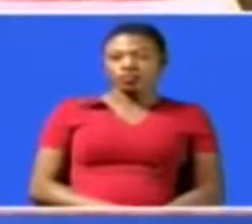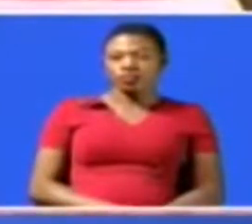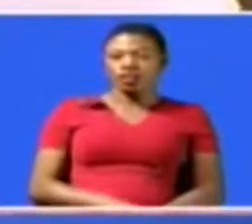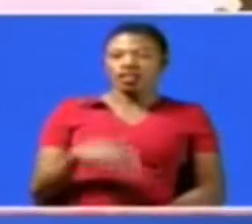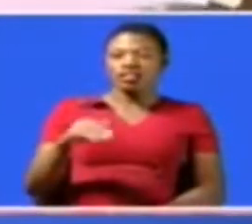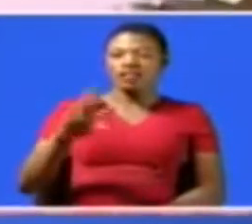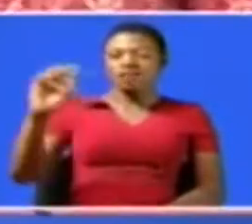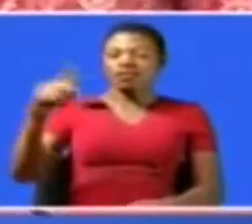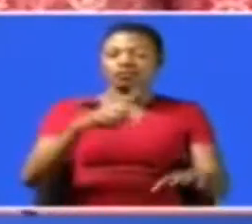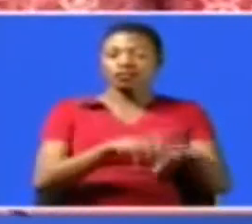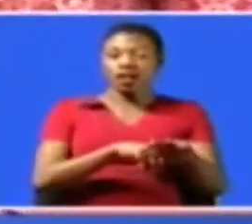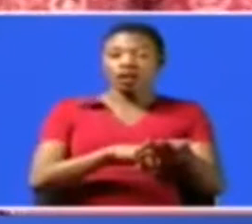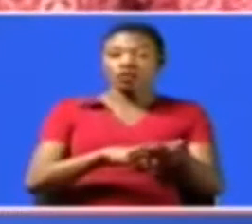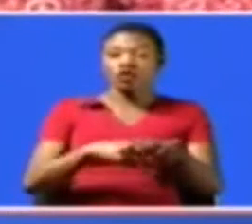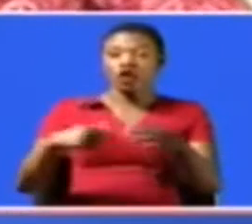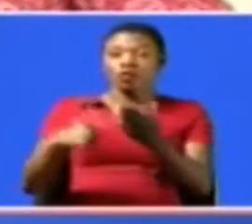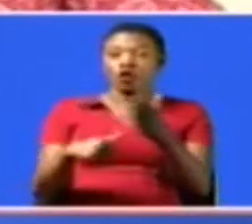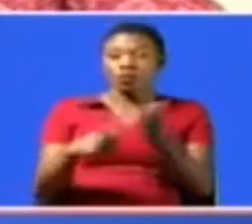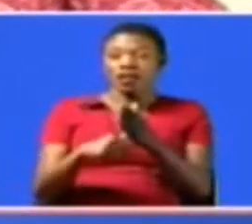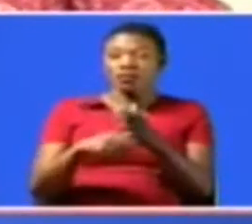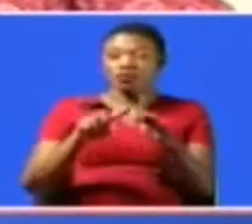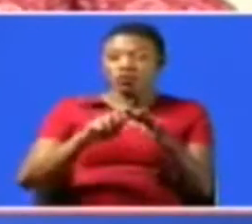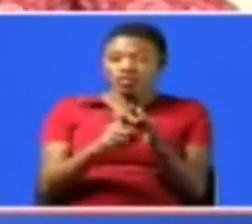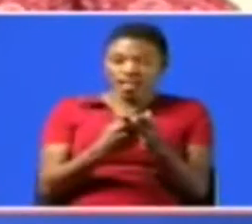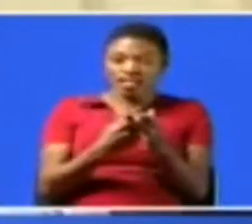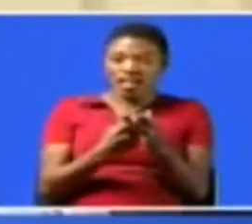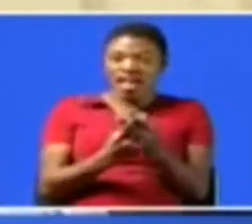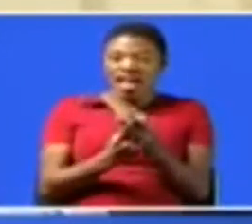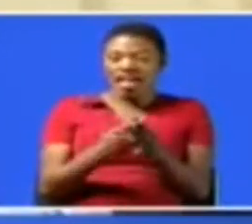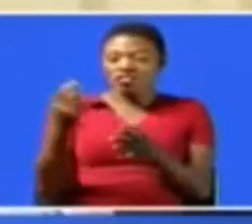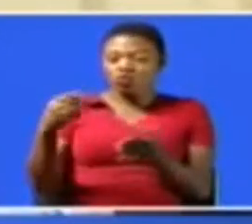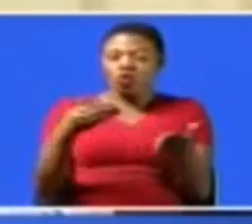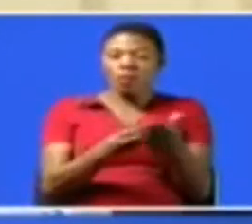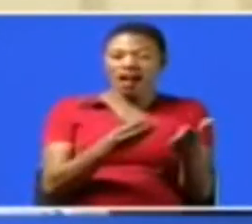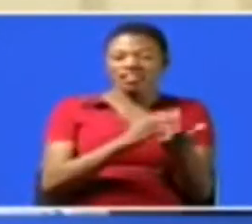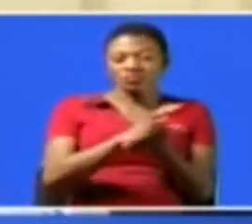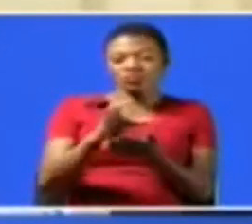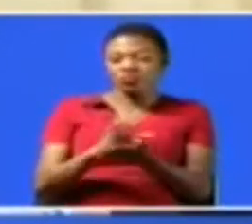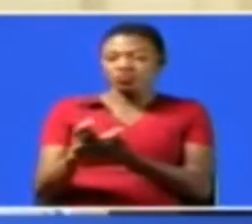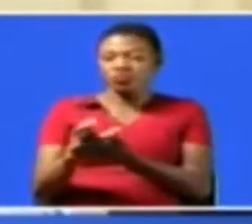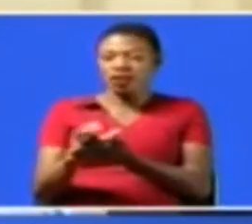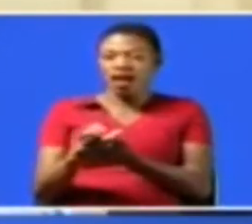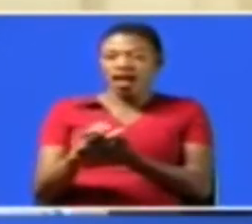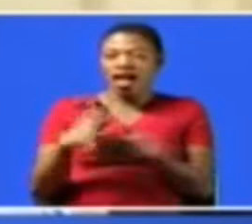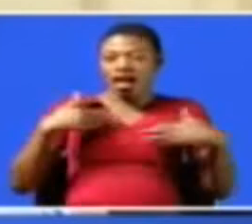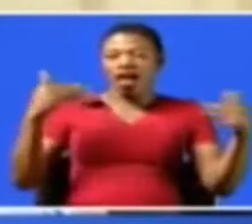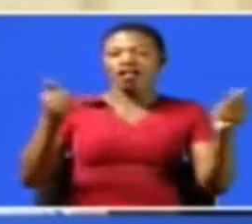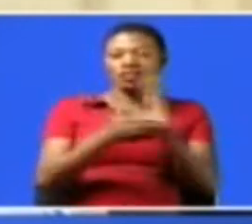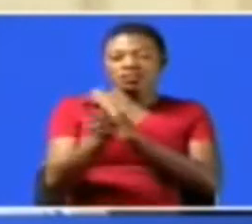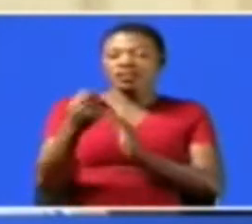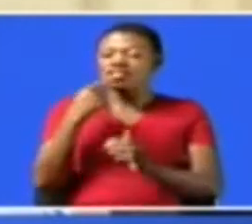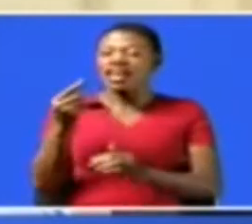kwanza za mambo kuchacha na uchache wa fedha kukaba kwa magatuzi. Wahudumu wa afya wanasema hadi